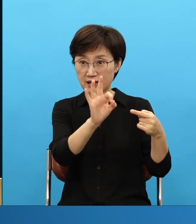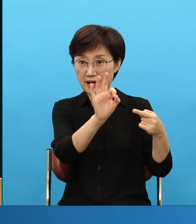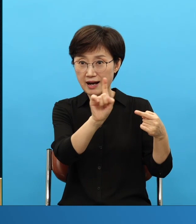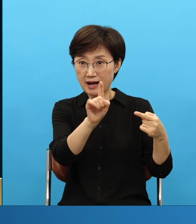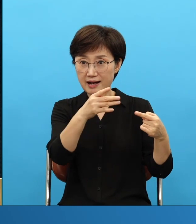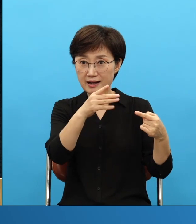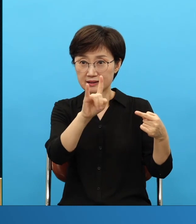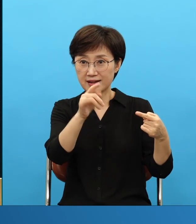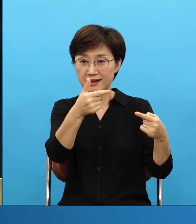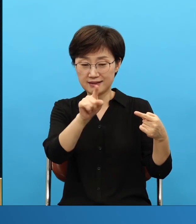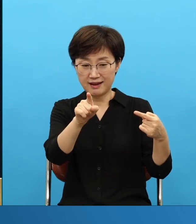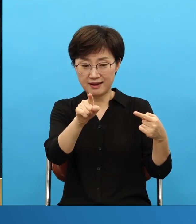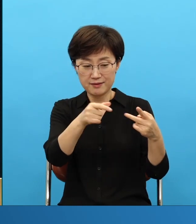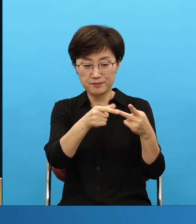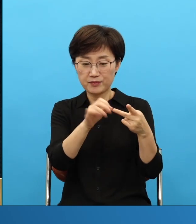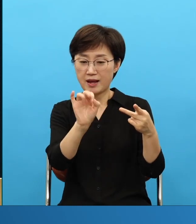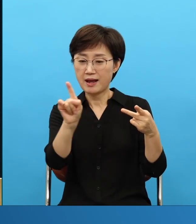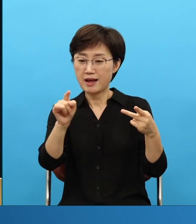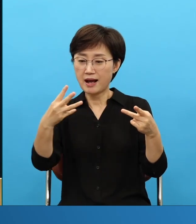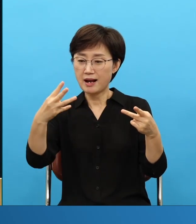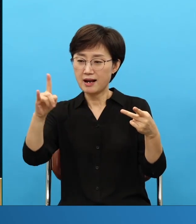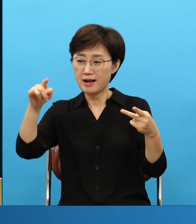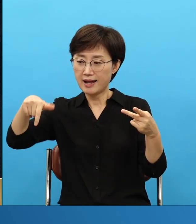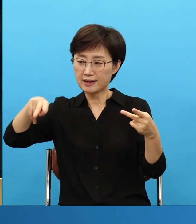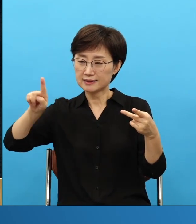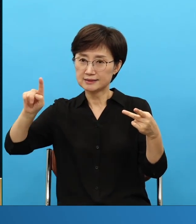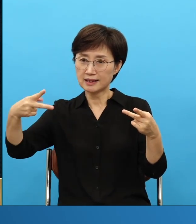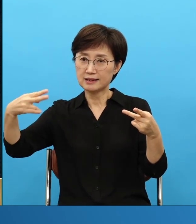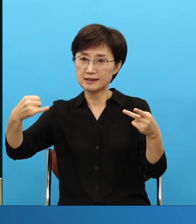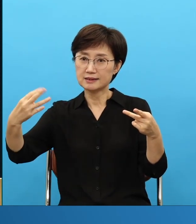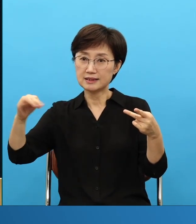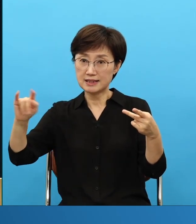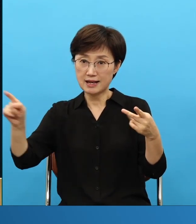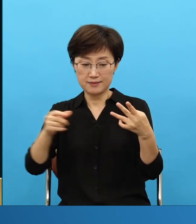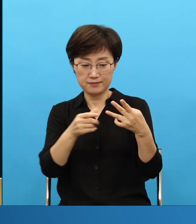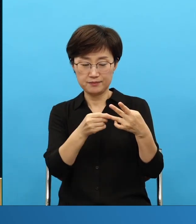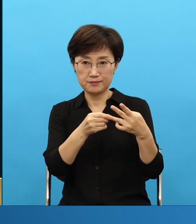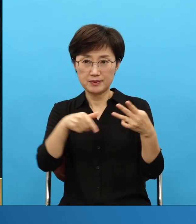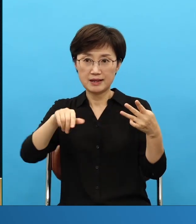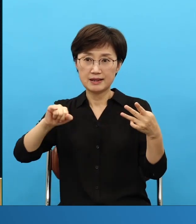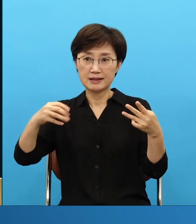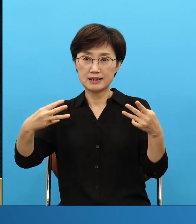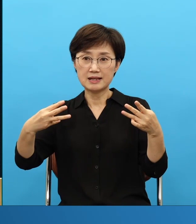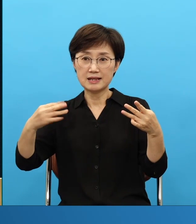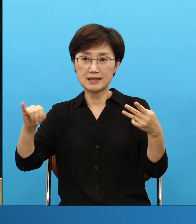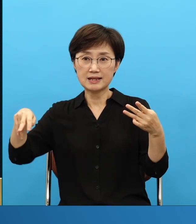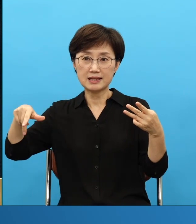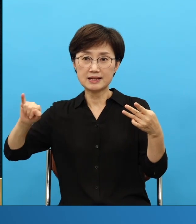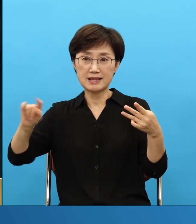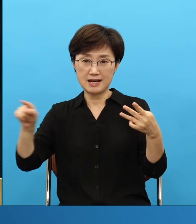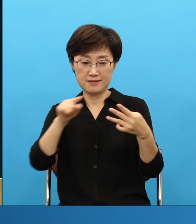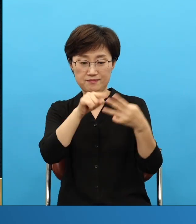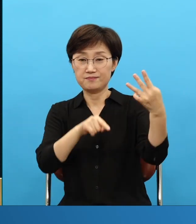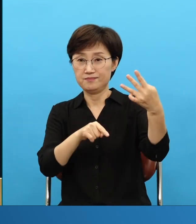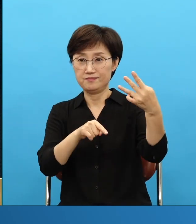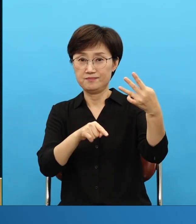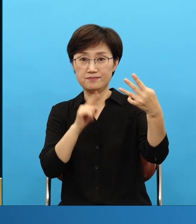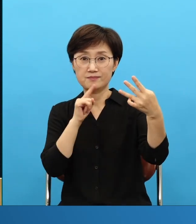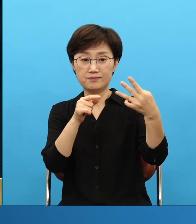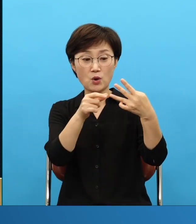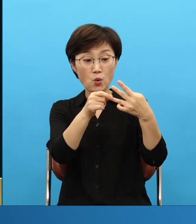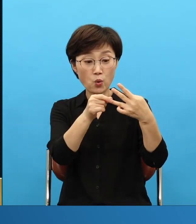Athens, 알렉산드리아, Alexandria, 길리기아 다소. and Cilicia Tarsus. 대단합니다.